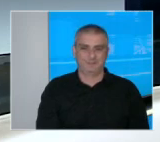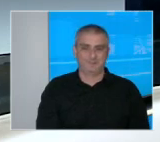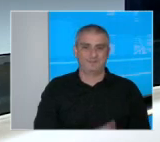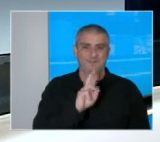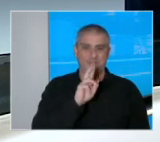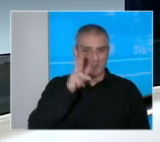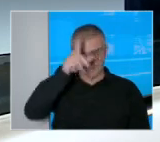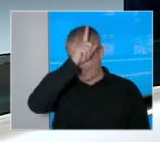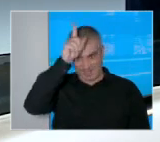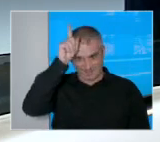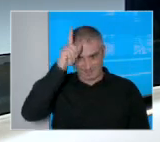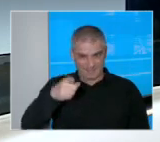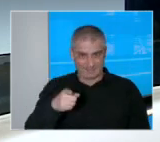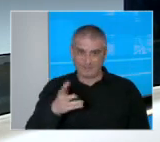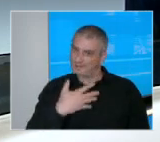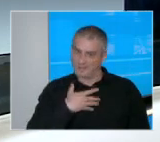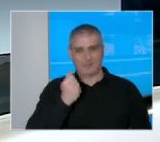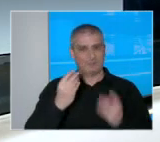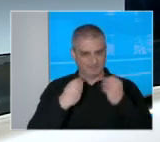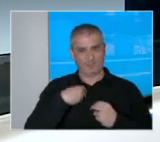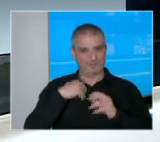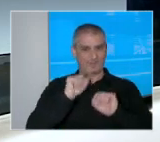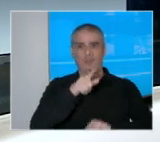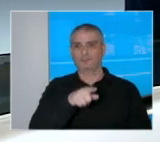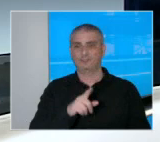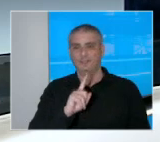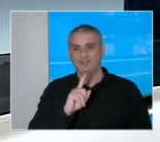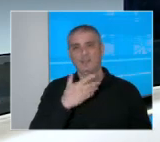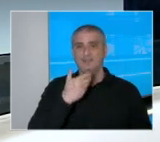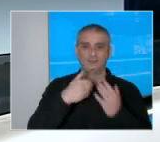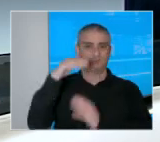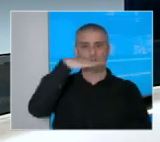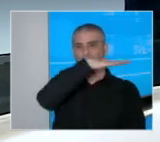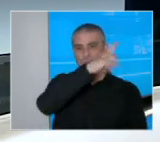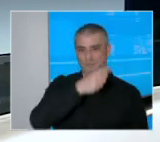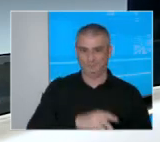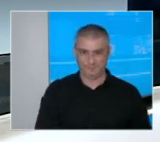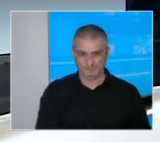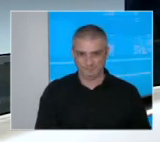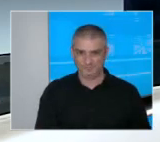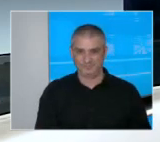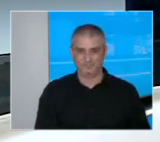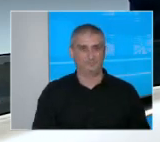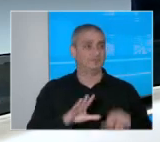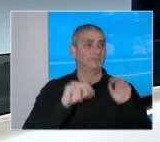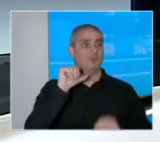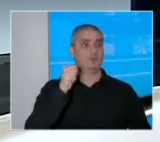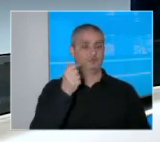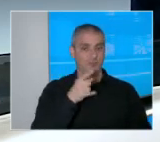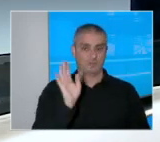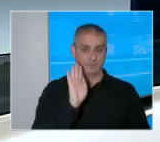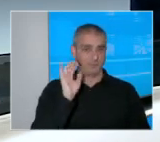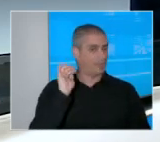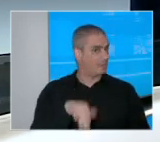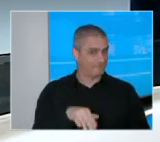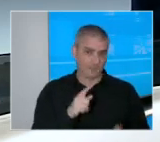ריאל מדריד פעם אמרת שאתה עוד? אין בעיה, קח אותי למשחק ואני גם אוהד שלהם. רק יפתחו את השמיים, כן. הבנתי. אני אומר דבר אחד, בבחירות הראשונות נתניהו נפל